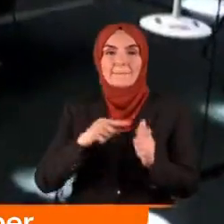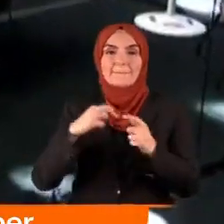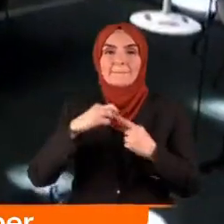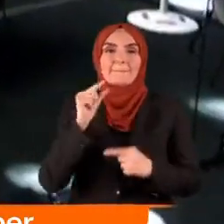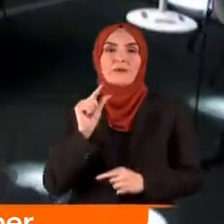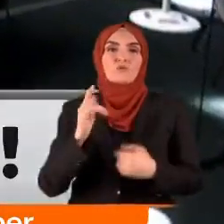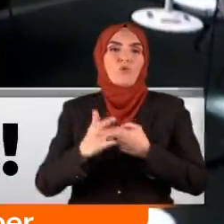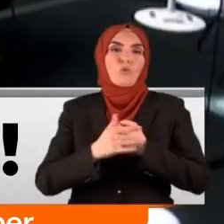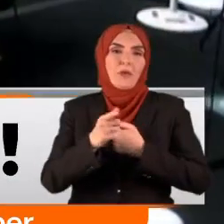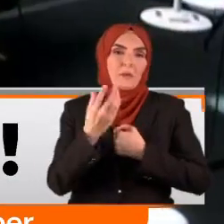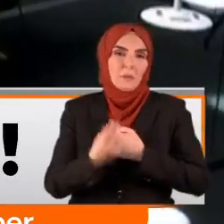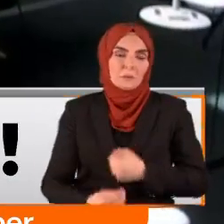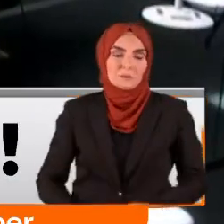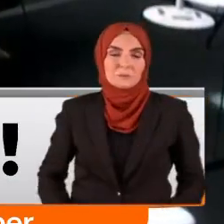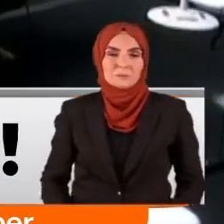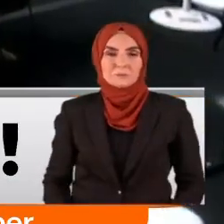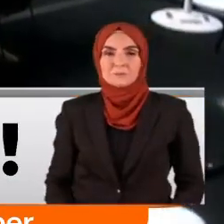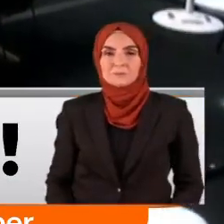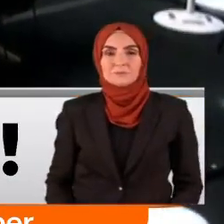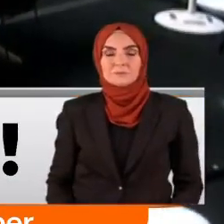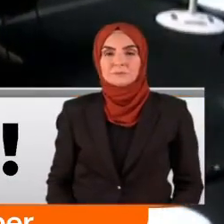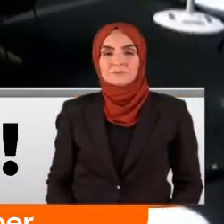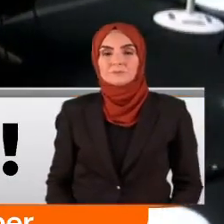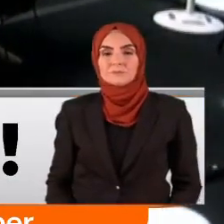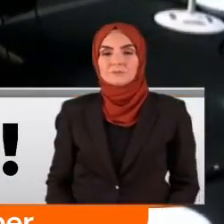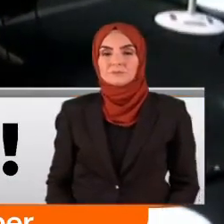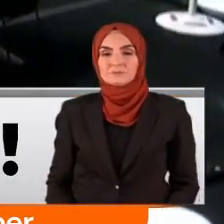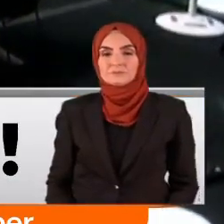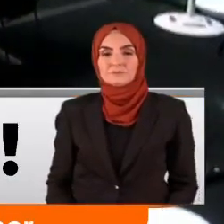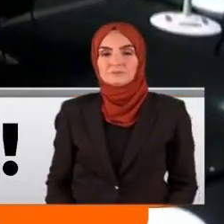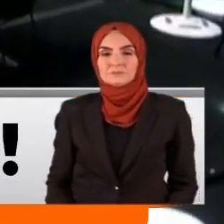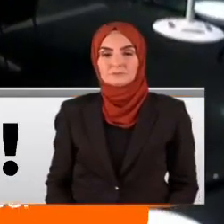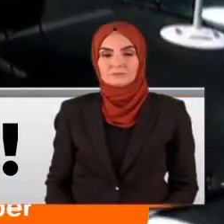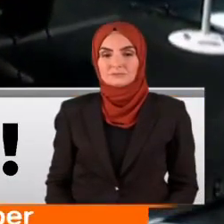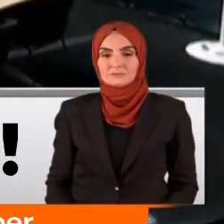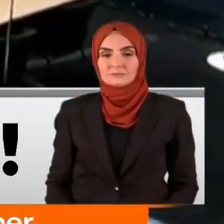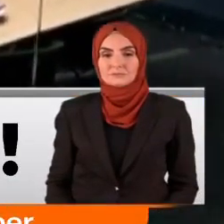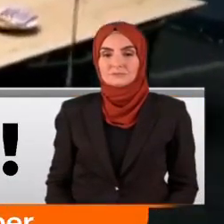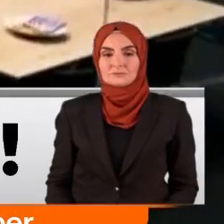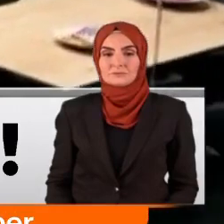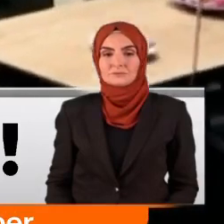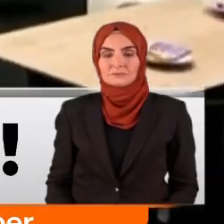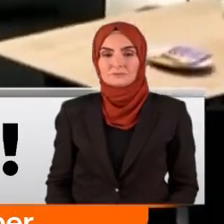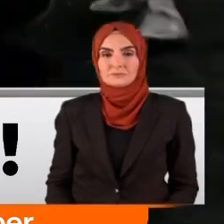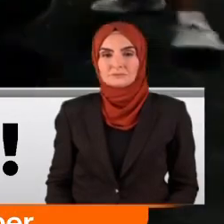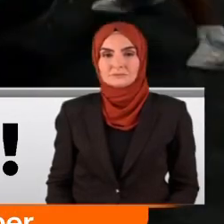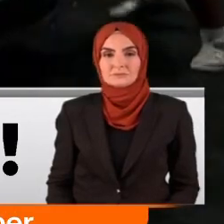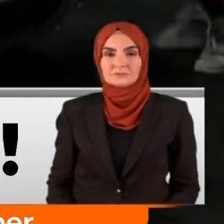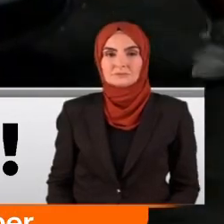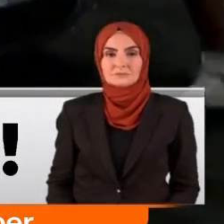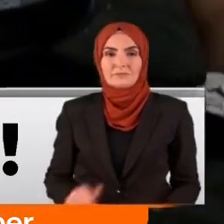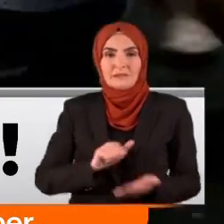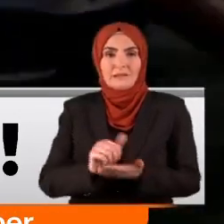Cuidado esta. Cuidado, qué listo. ¡Uy! ¡Ha pegado el cristal! ¡No me lo puedo creer! ¡Le ha salvado el alemán! ¡Casi se pierde el cristal!